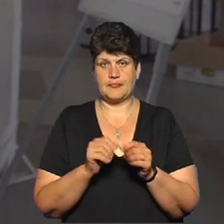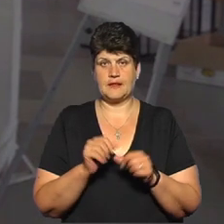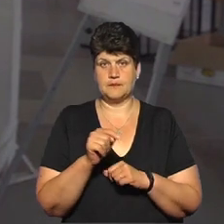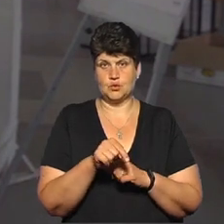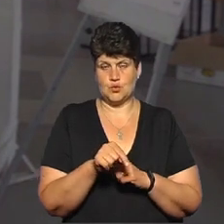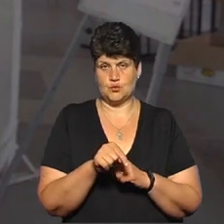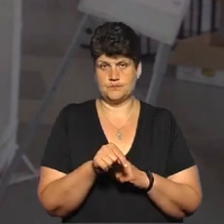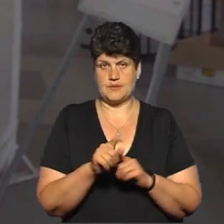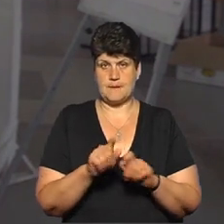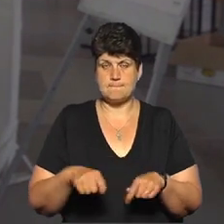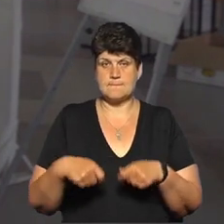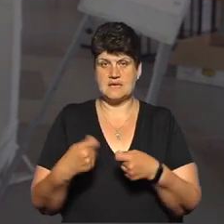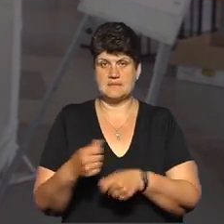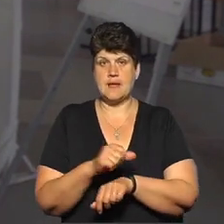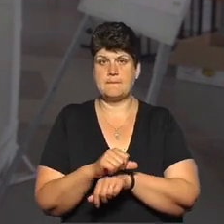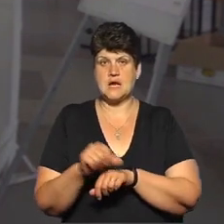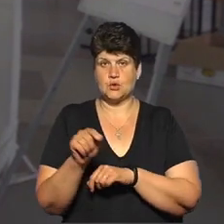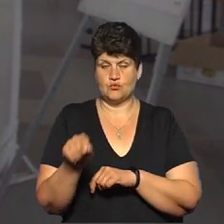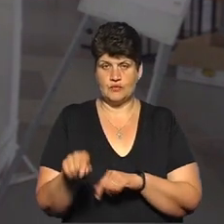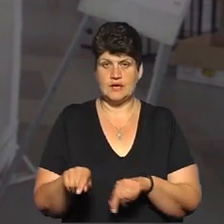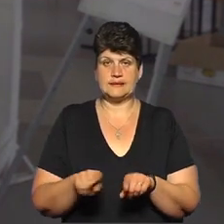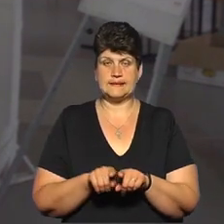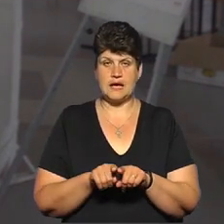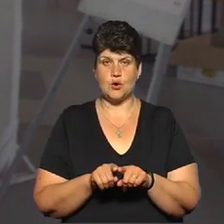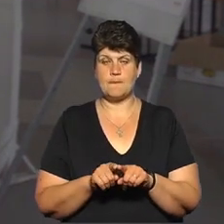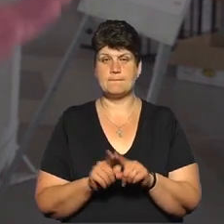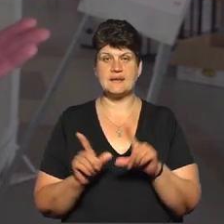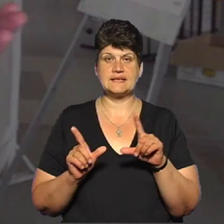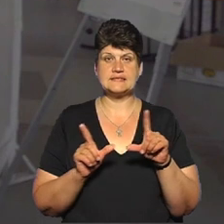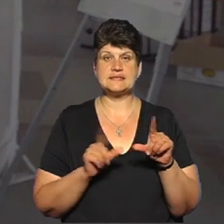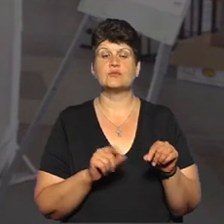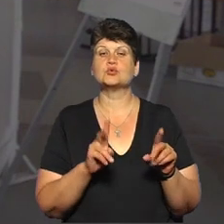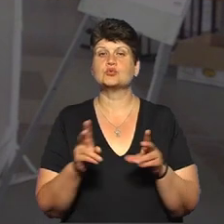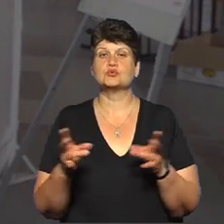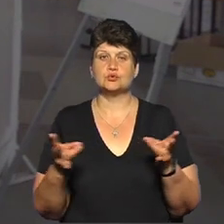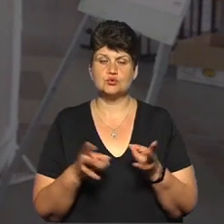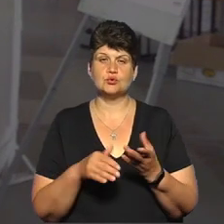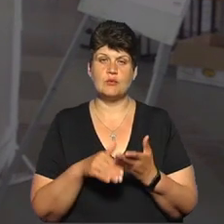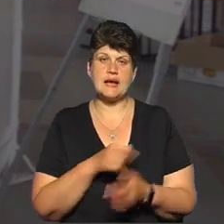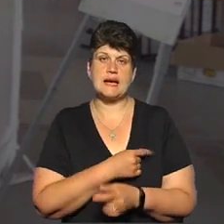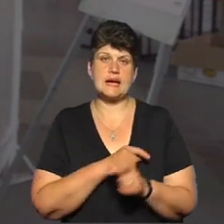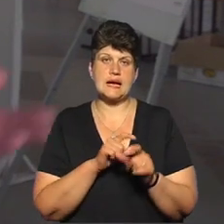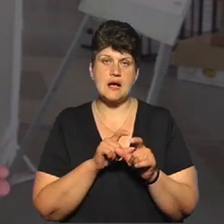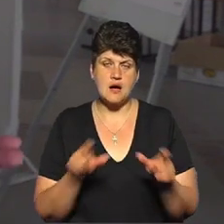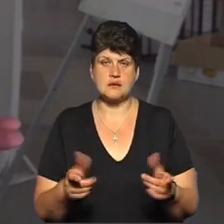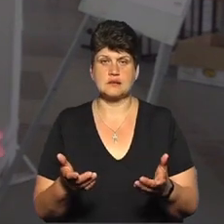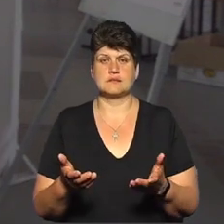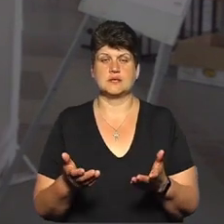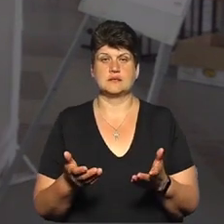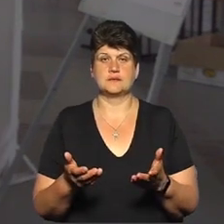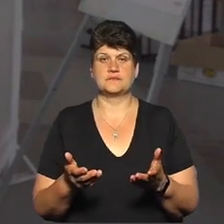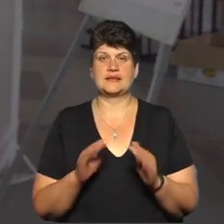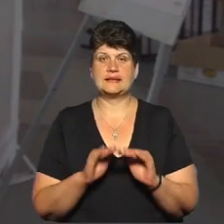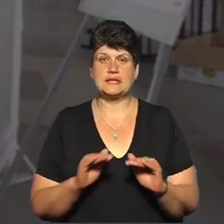передаємо на передову, а також переселенцям та всім потребуючим, допомагаємо лікарням, допомагаємо дитячим